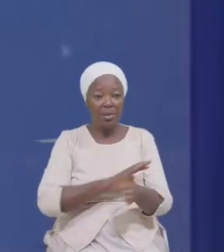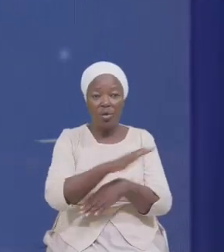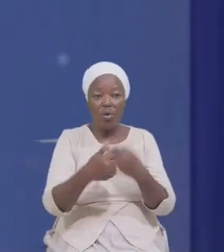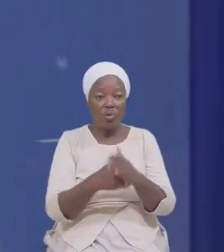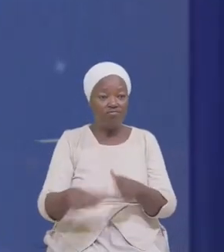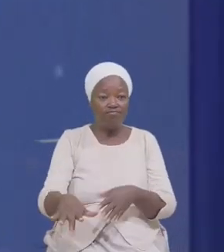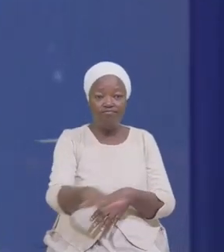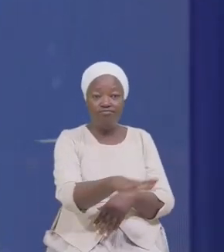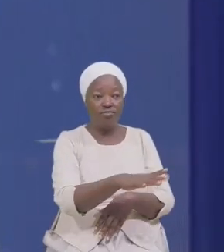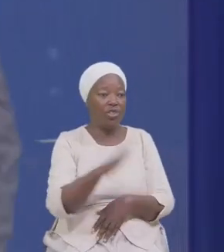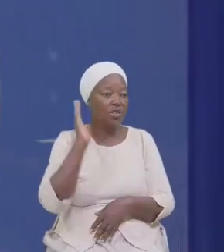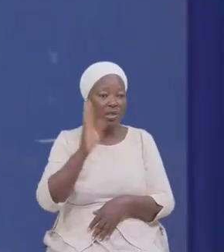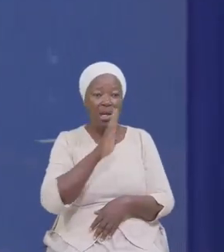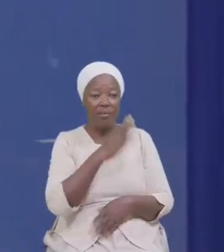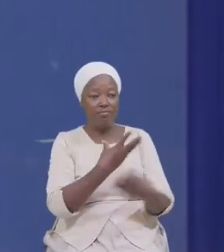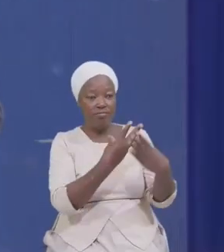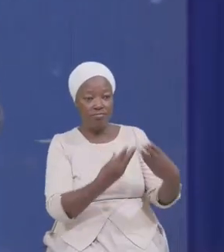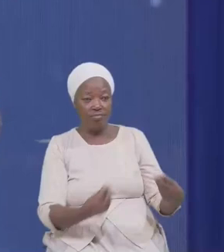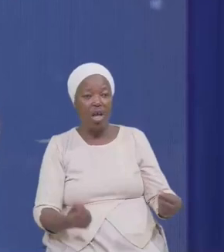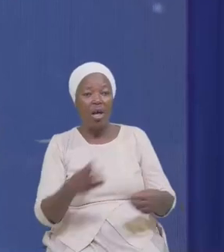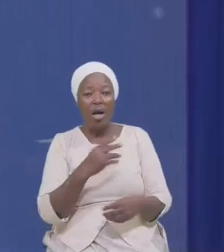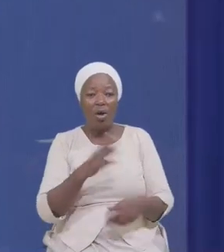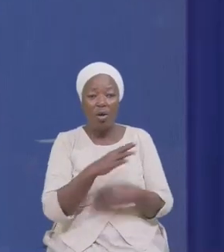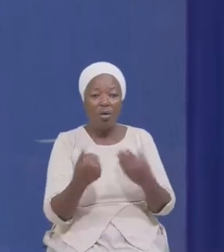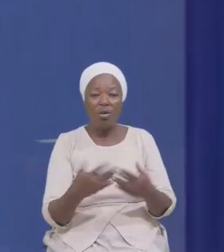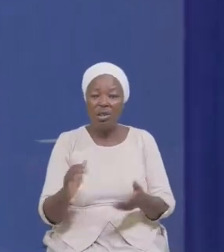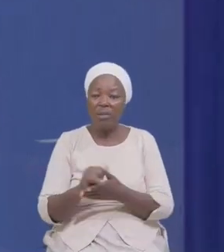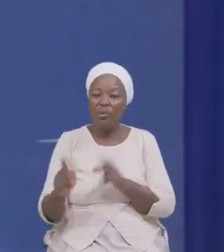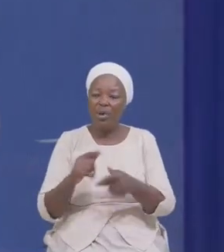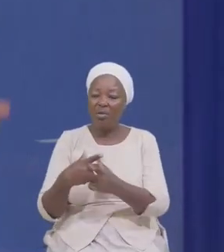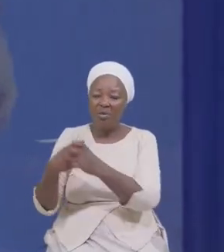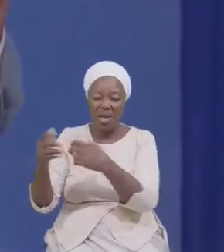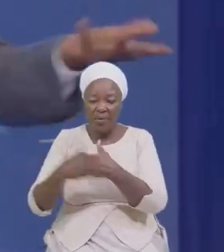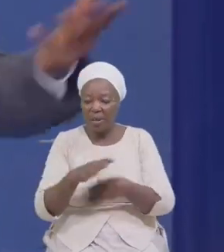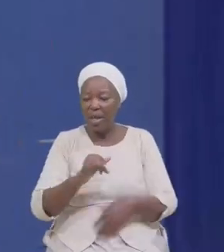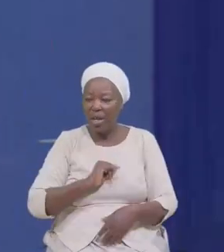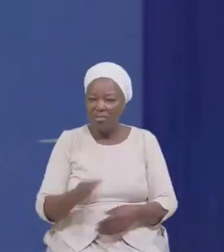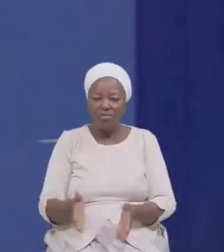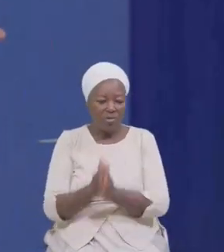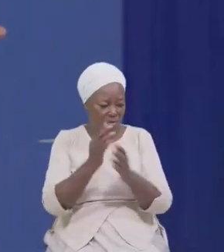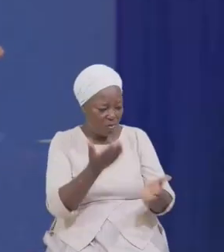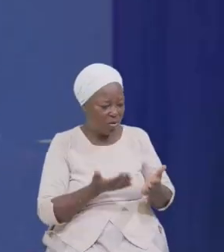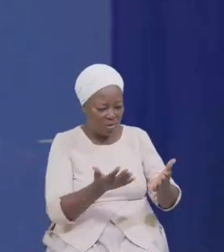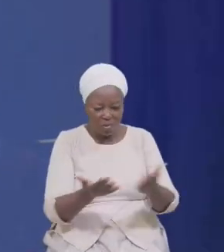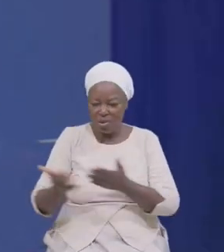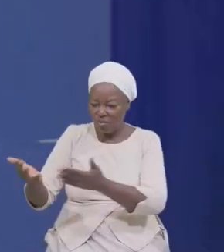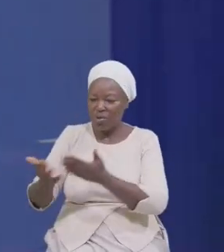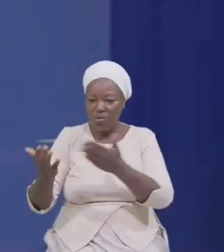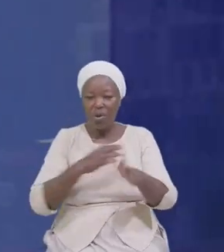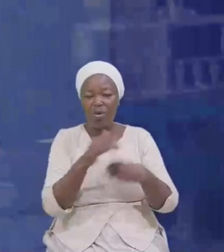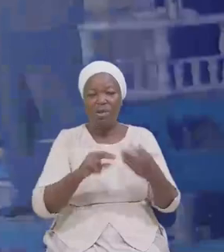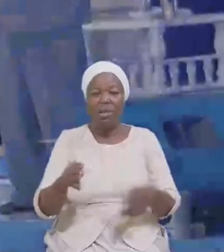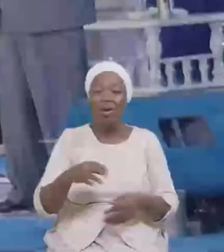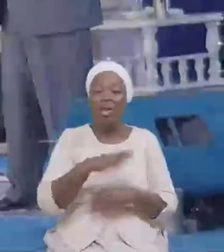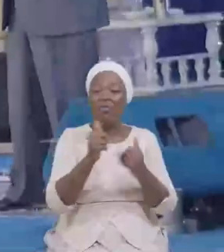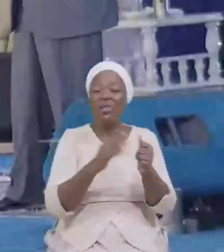sainteté de votre conduite, toutes les choses derrière lesquelles courent, qu'ils amassent, qu'ils bâtissent, toutes ces